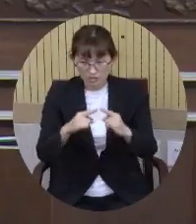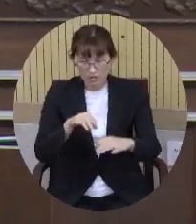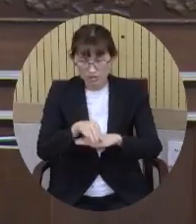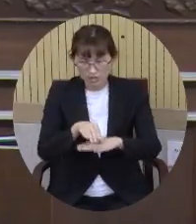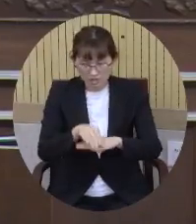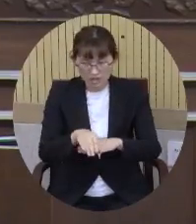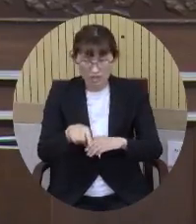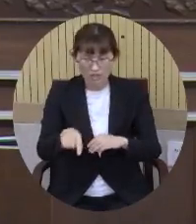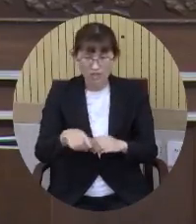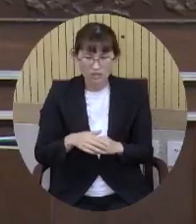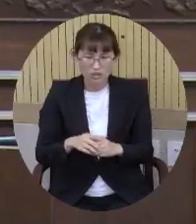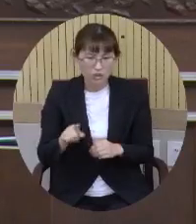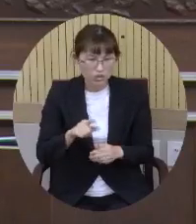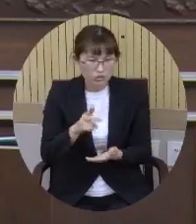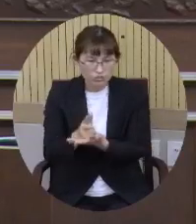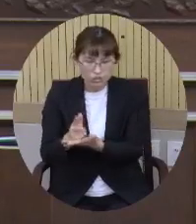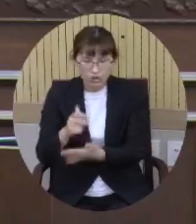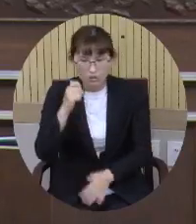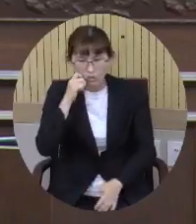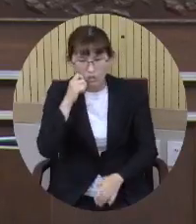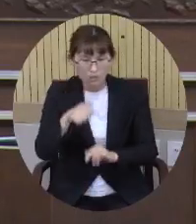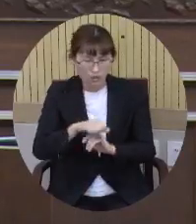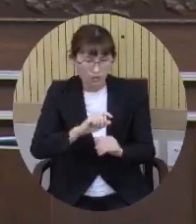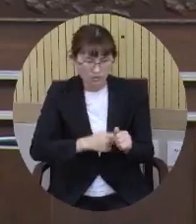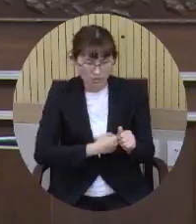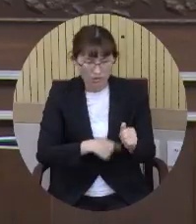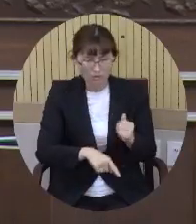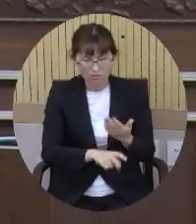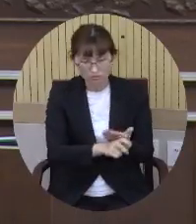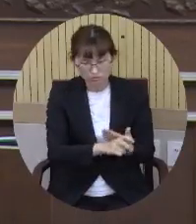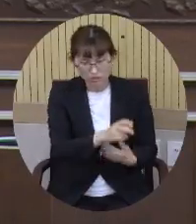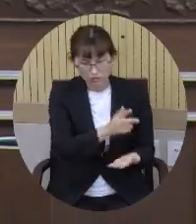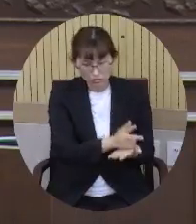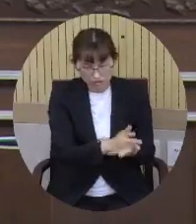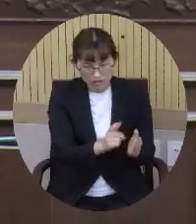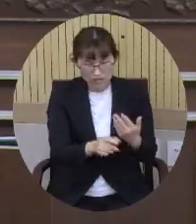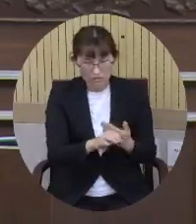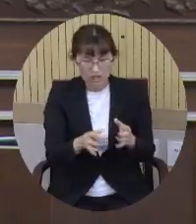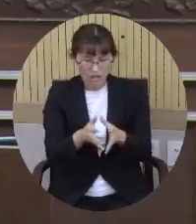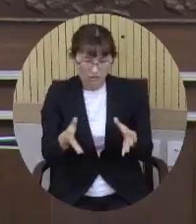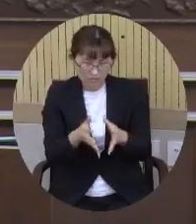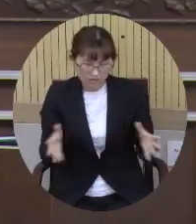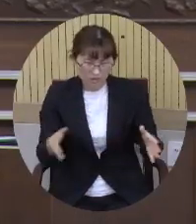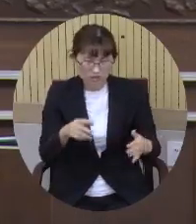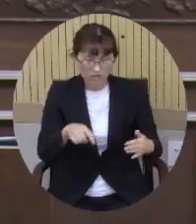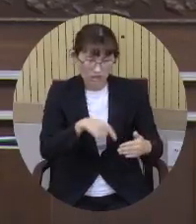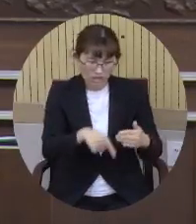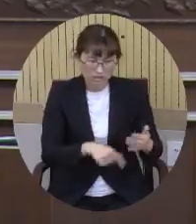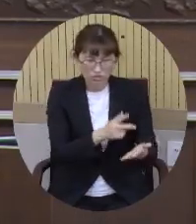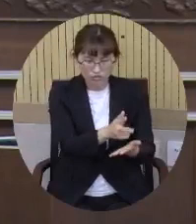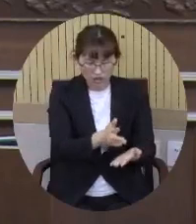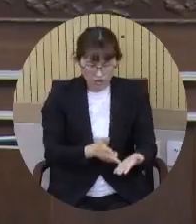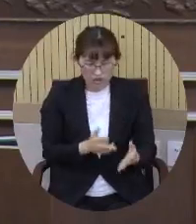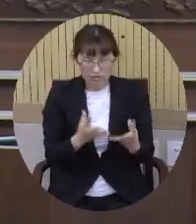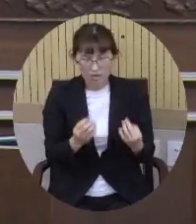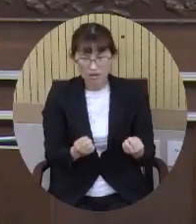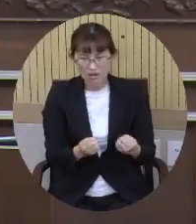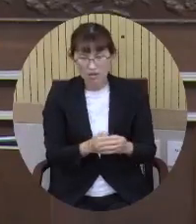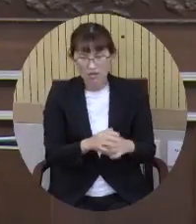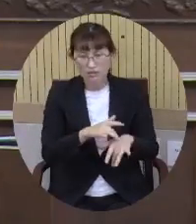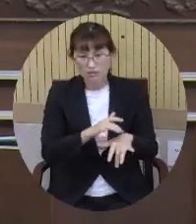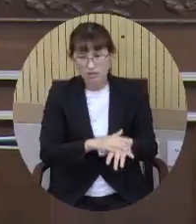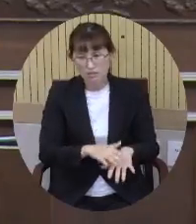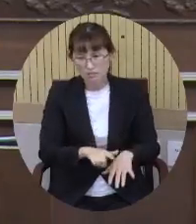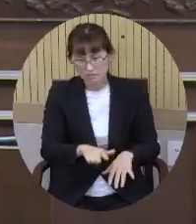아파트 주차장이나 이면도로와 공용 주차장에 장기적으로 주차하는 상황이